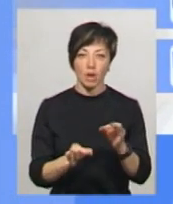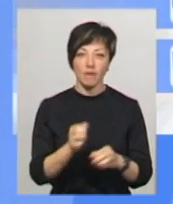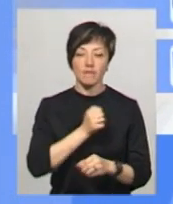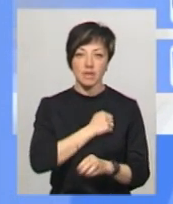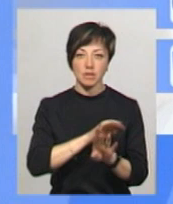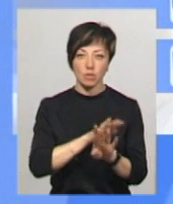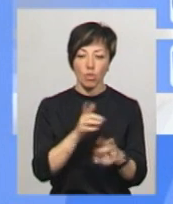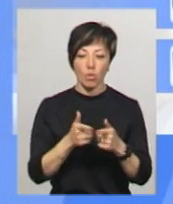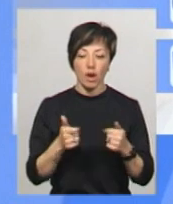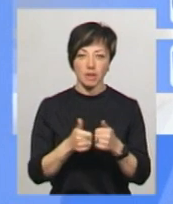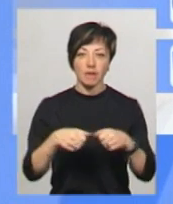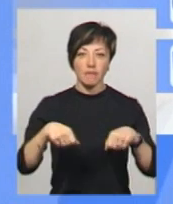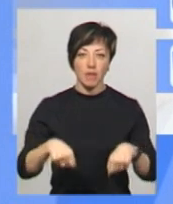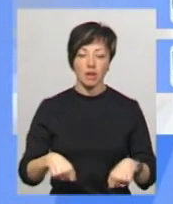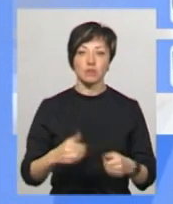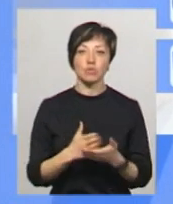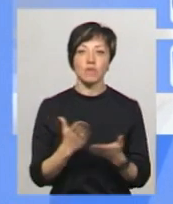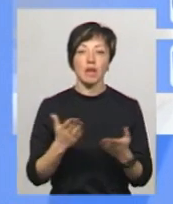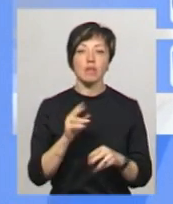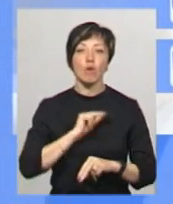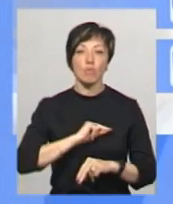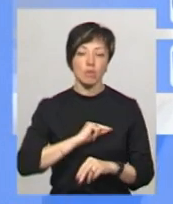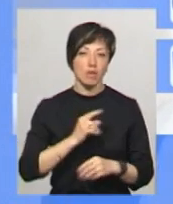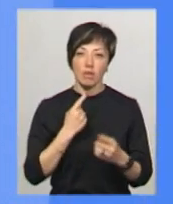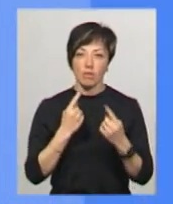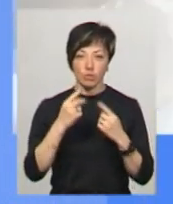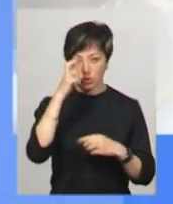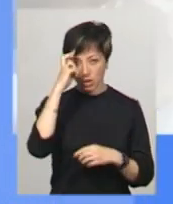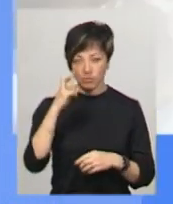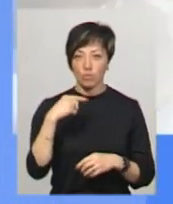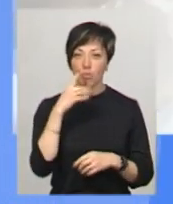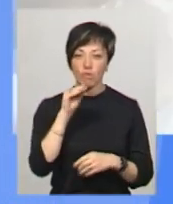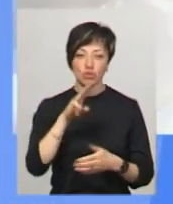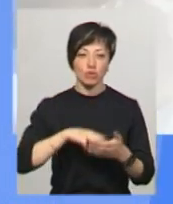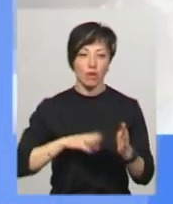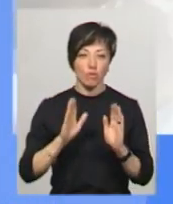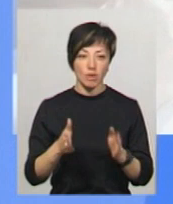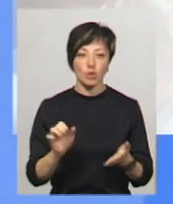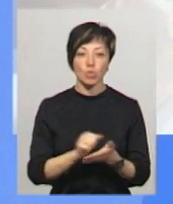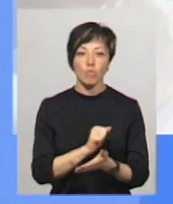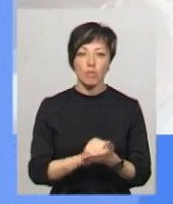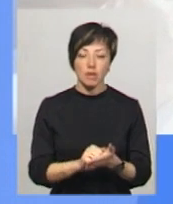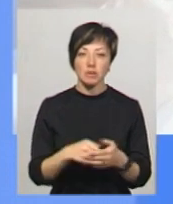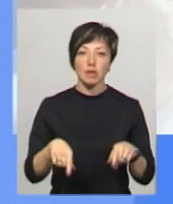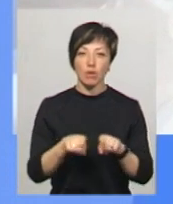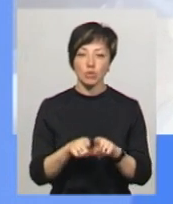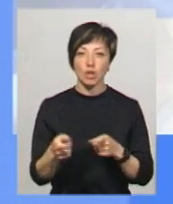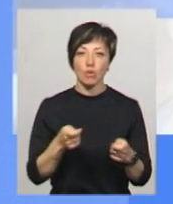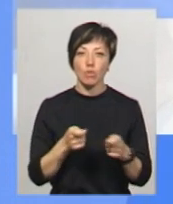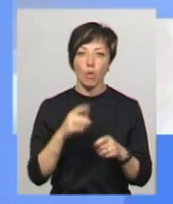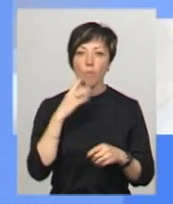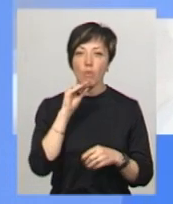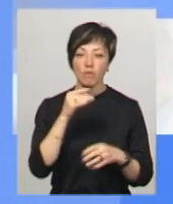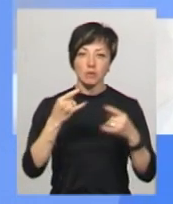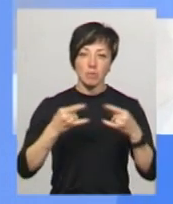війську, органах влади. Чиновників, які на роботі не говорять державною мову, штрафуватимуть. Документ також регулює мову засобів масової